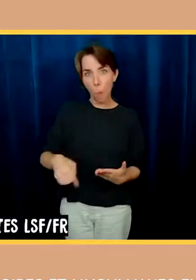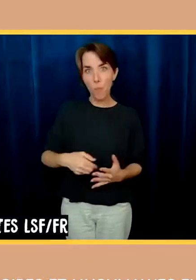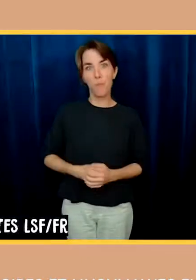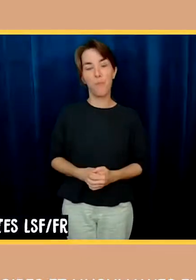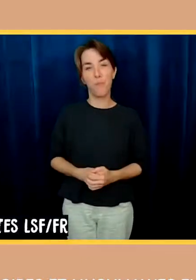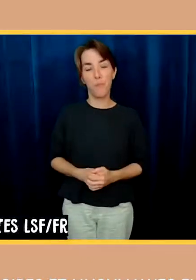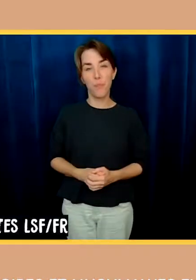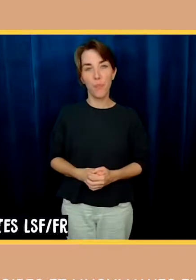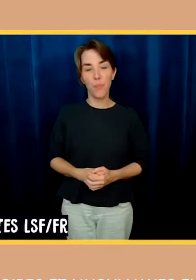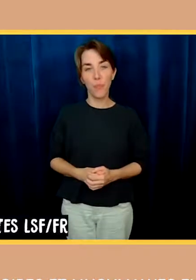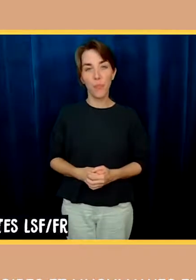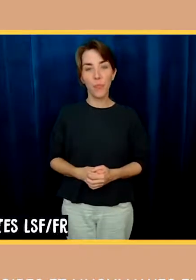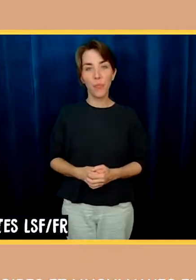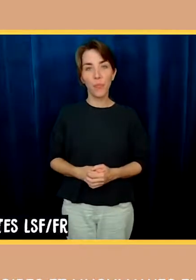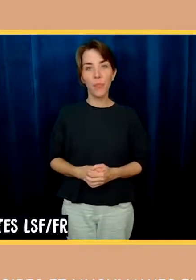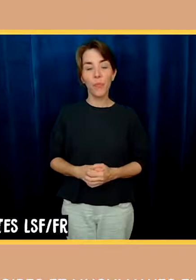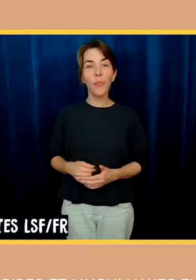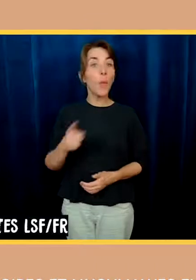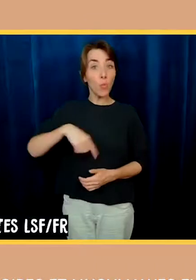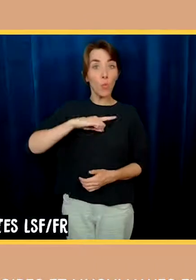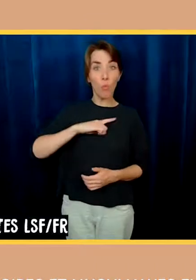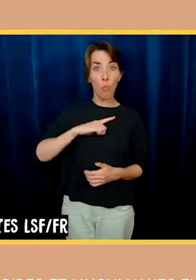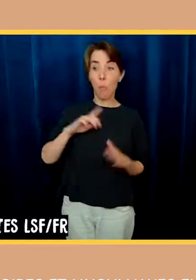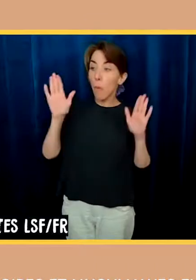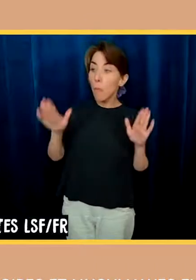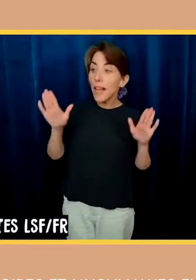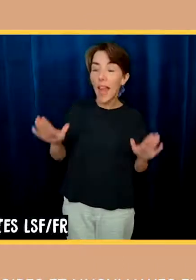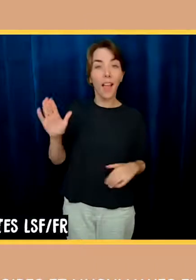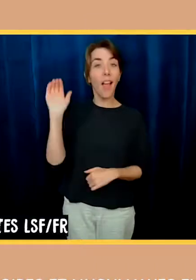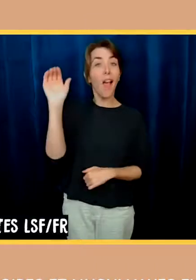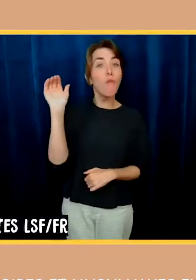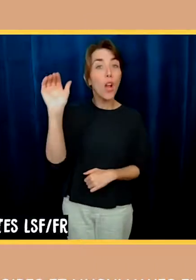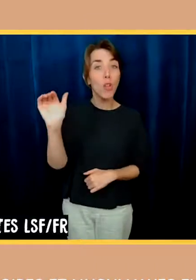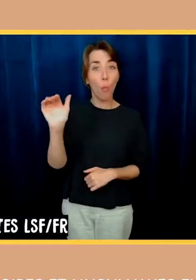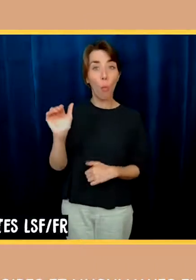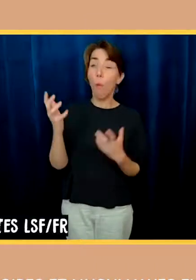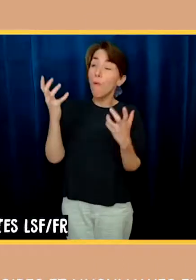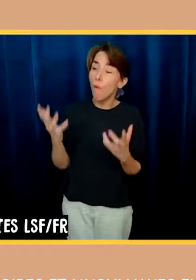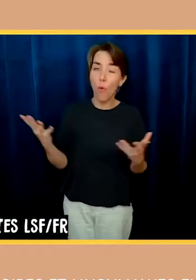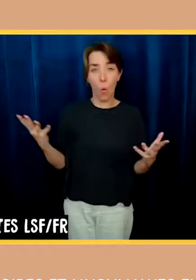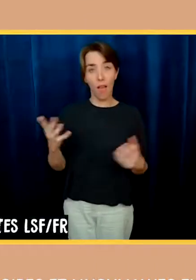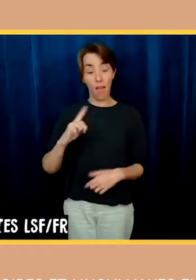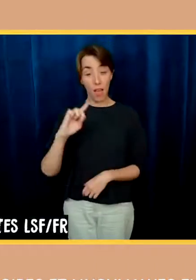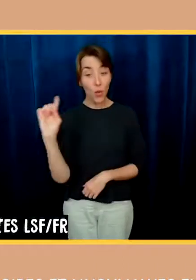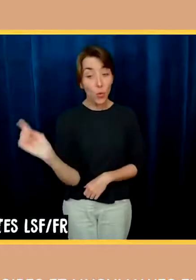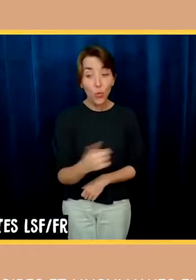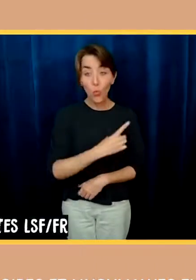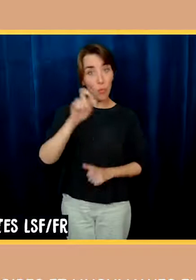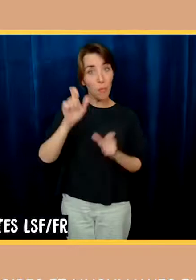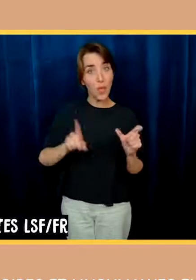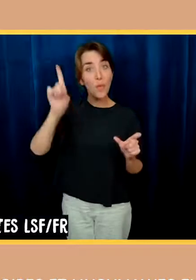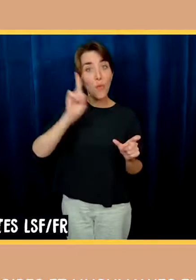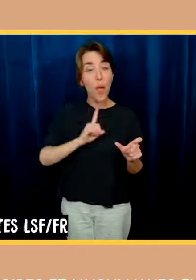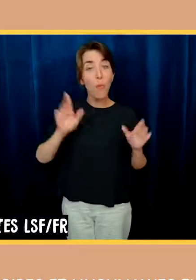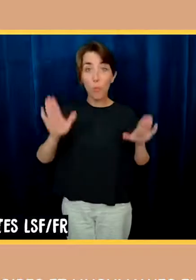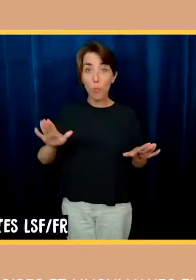Ce que nous demandons dans nos invocations et dans nos prières, c'est que chaque femme musulmane, quelles que soient ses identités,